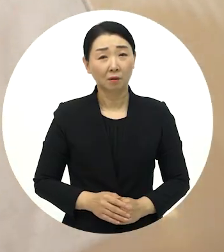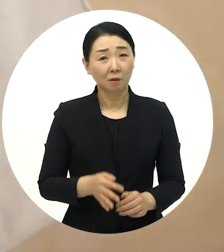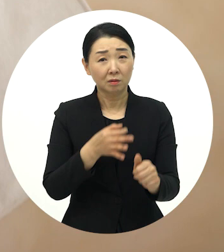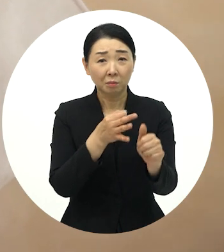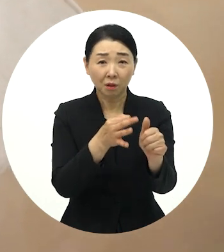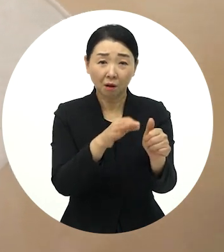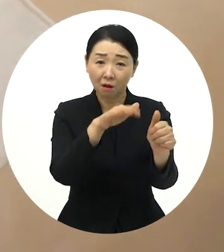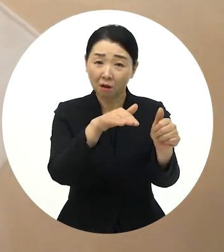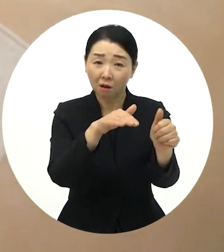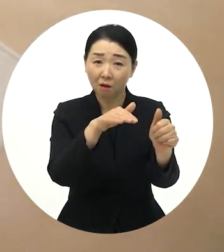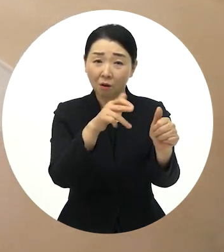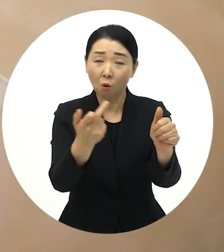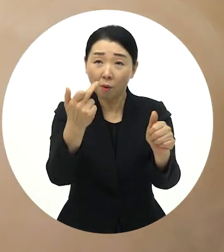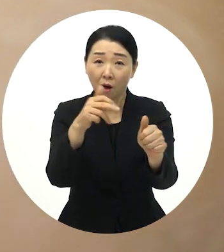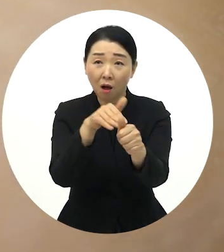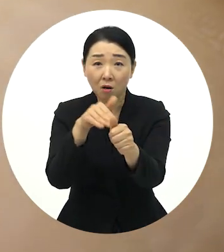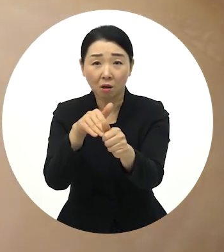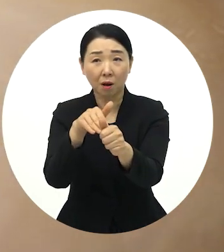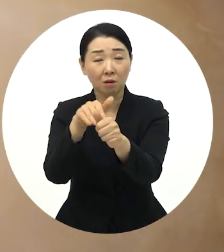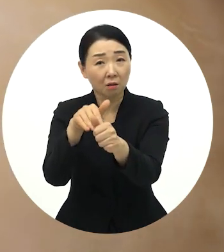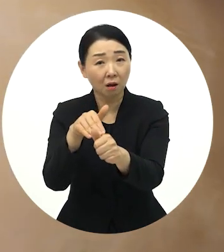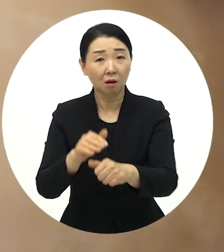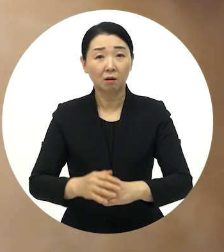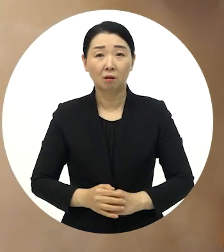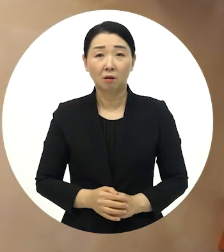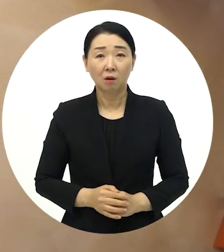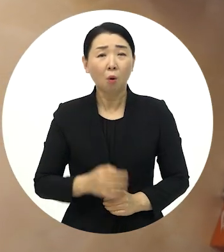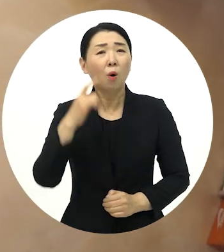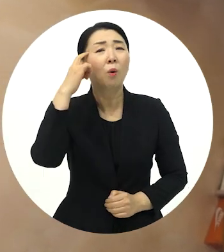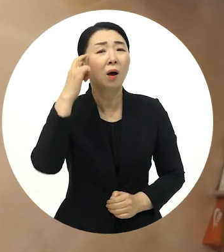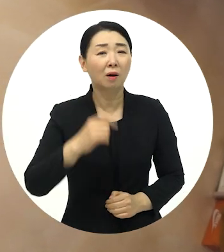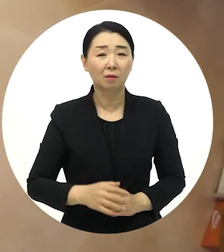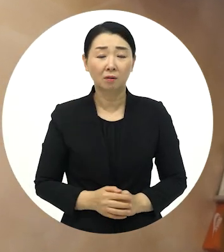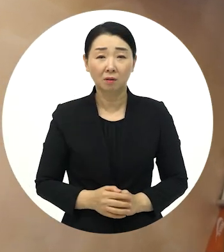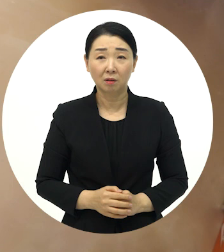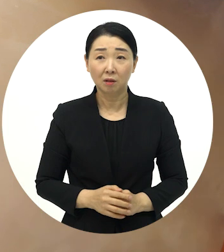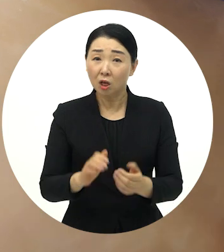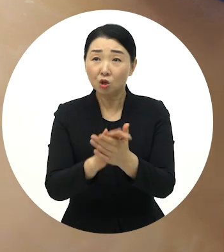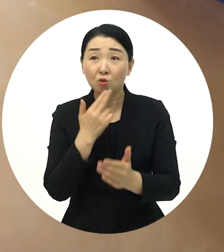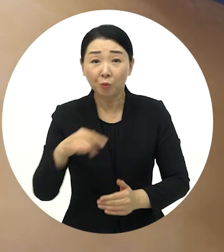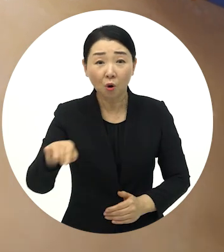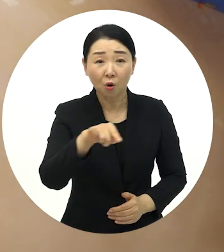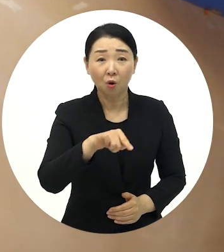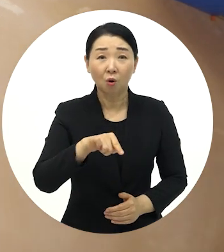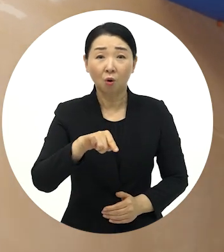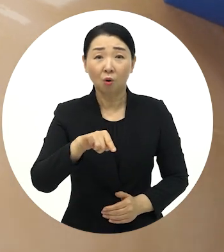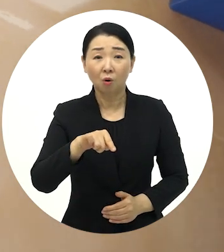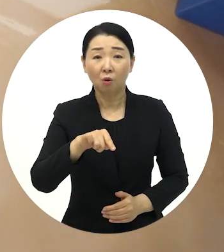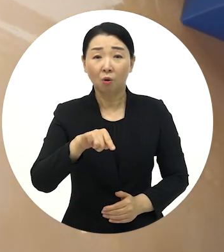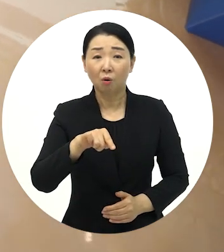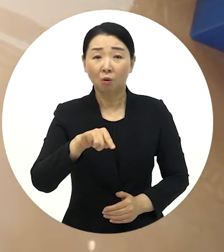민아 오빠 일어나봐. 아 일어나. 아 왜? 애들 없어?